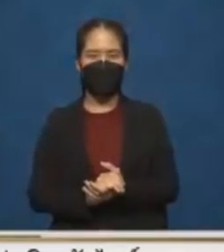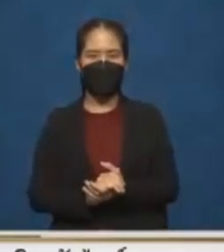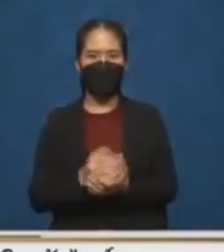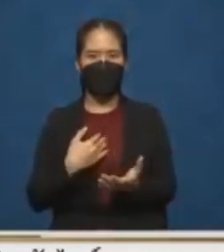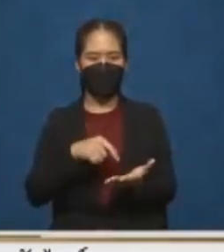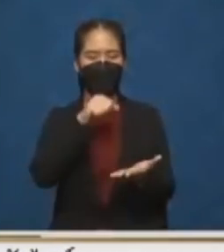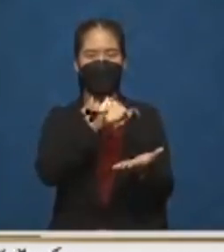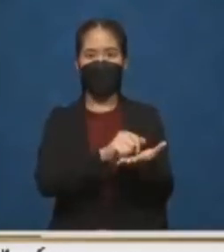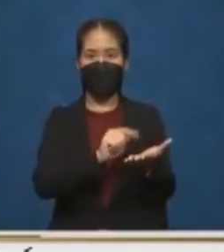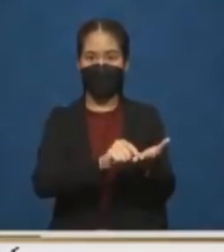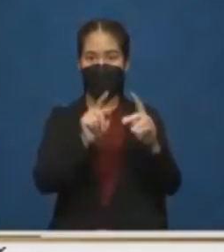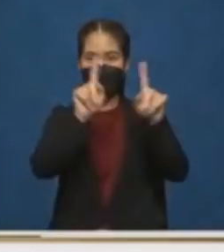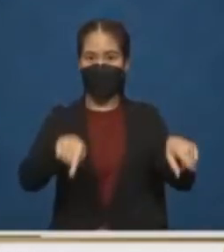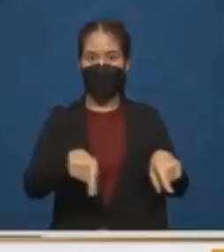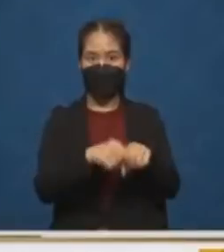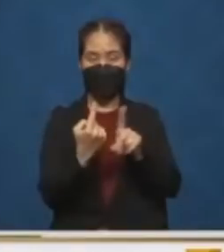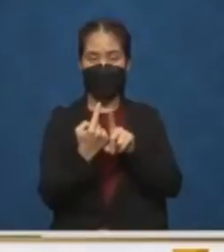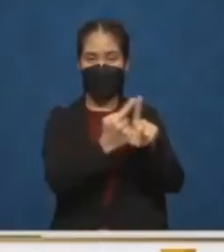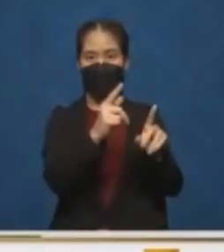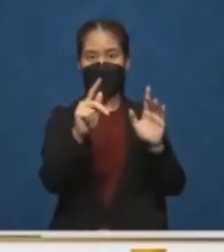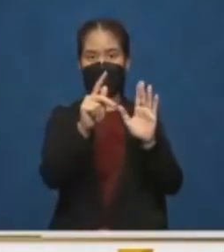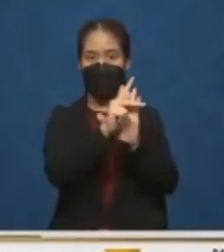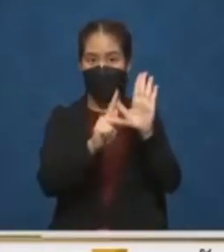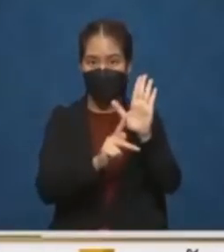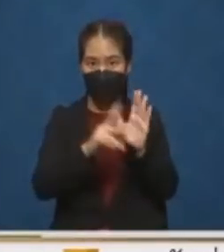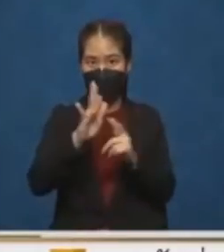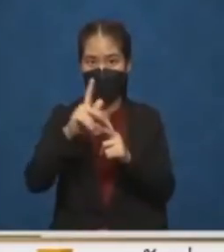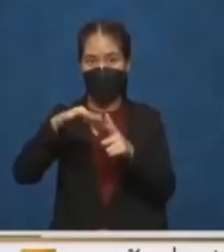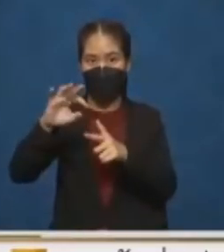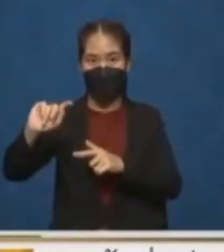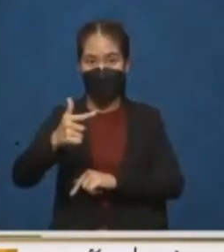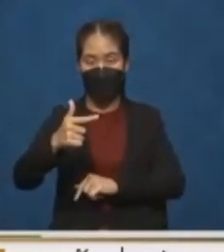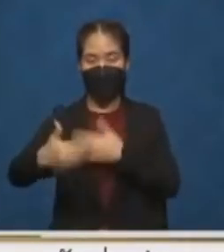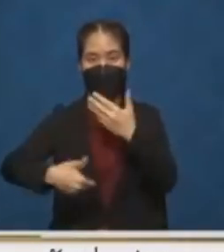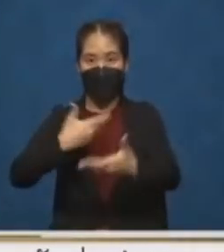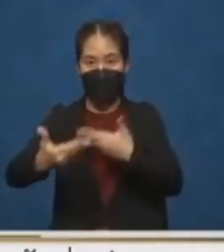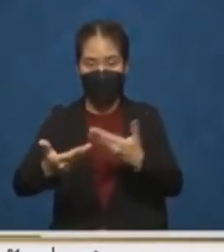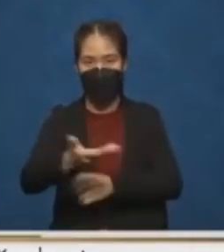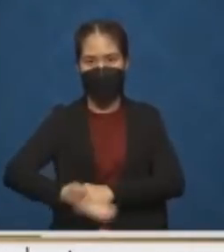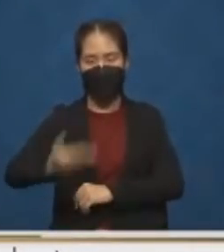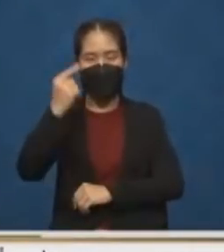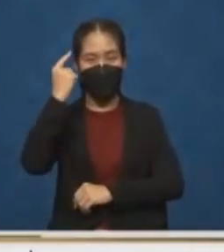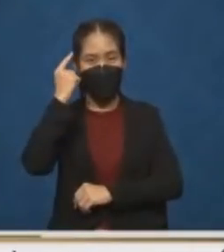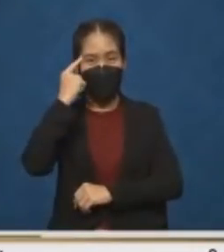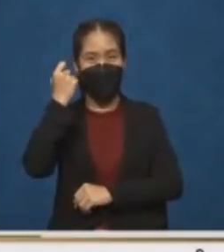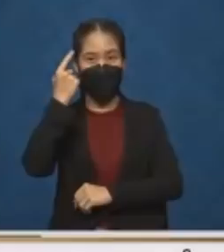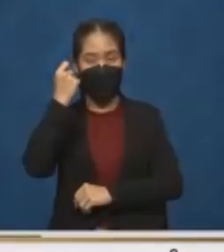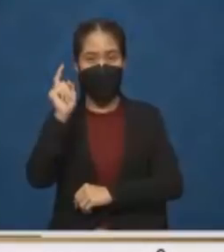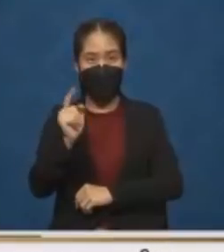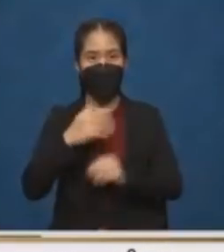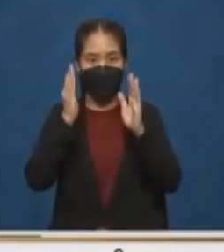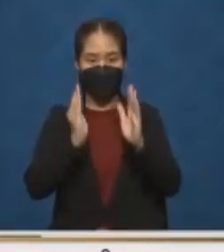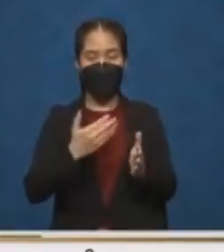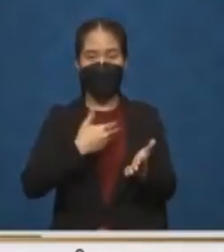ขายตามประมวลกฎหมายแงและผานิเป็ที่เข้าใจสัญญาต่างตบแทนผู้ซือมีหนา